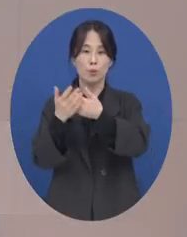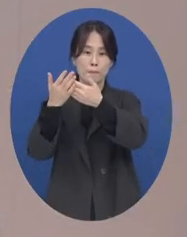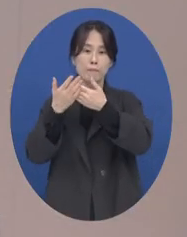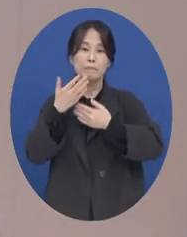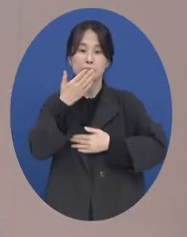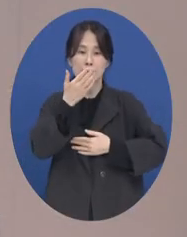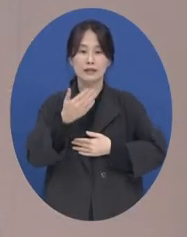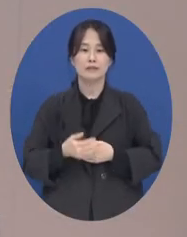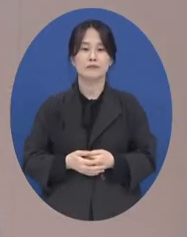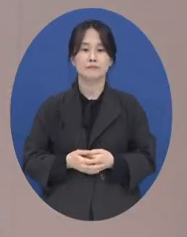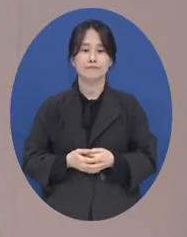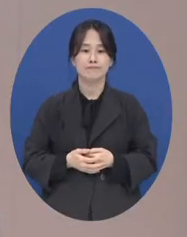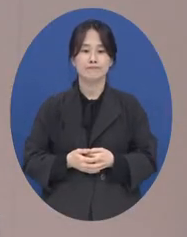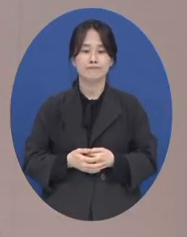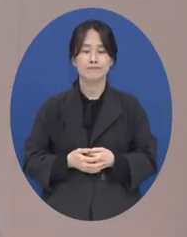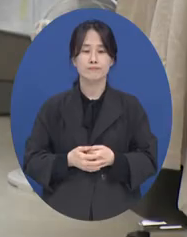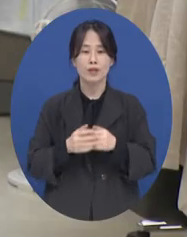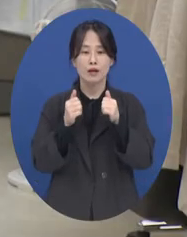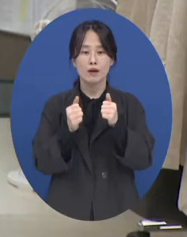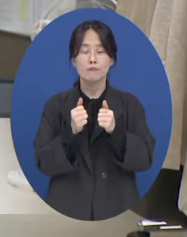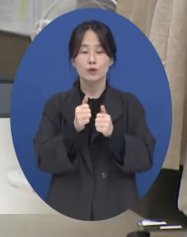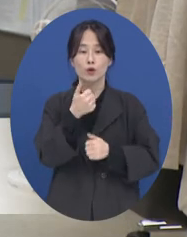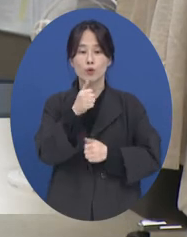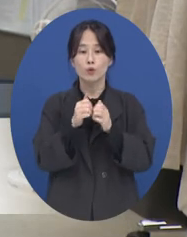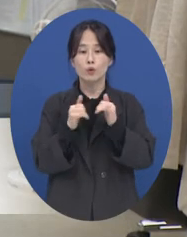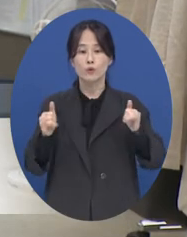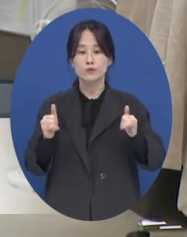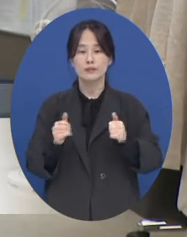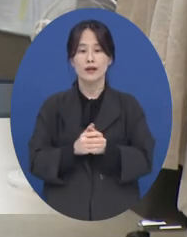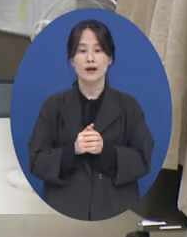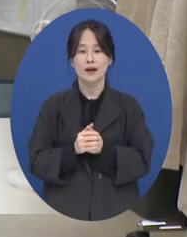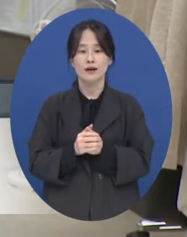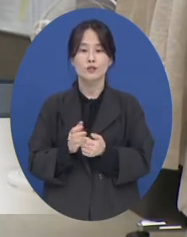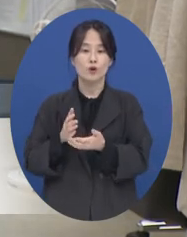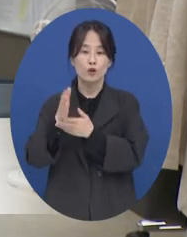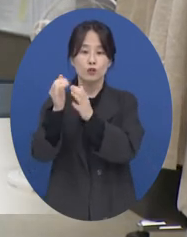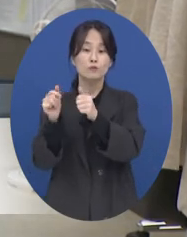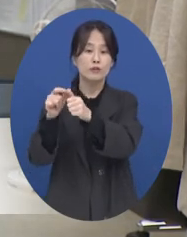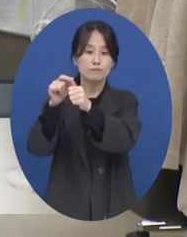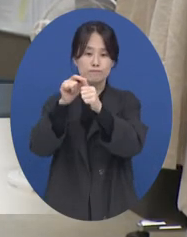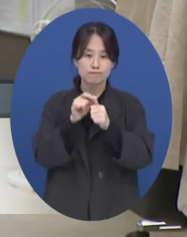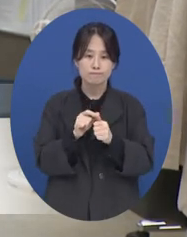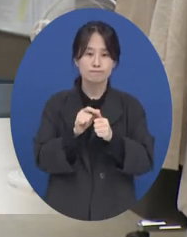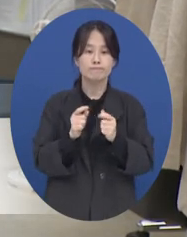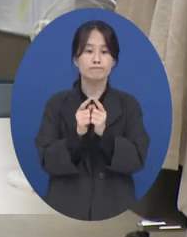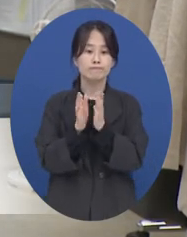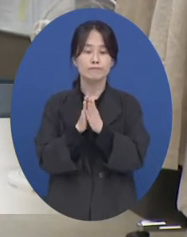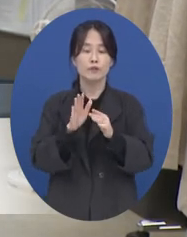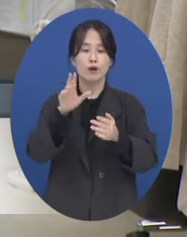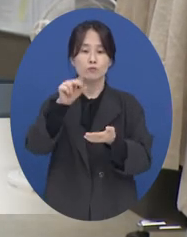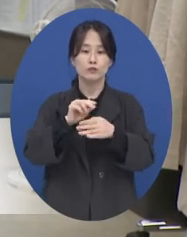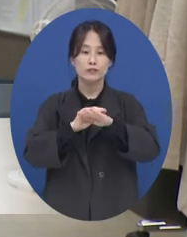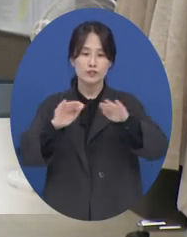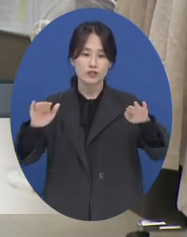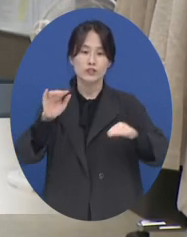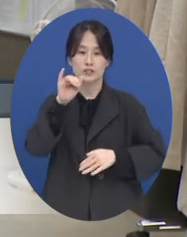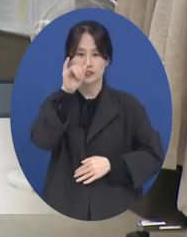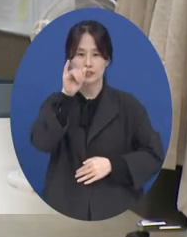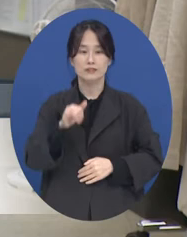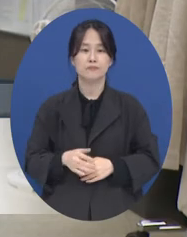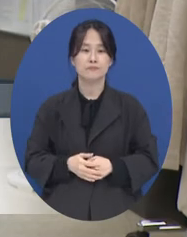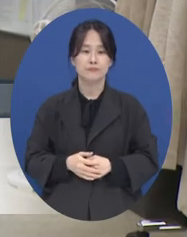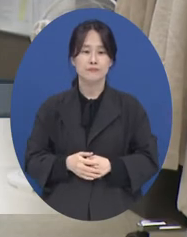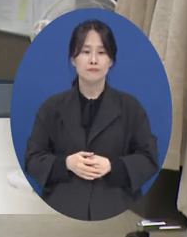있습니다. 저희는 변호사라든지 가맹거래사 등 전문가를 고용을 해서 직접 이 문제를 처리를 하고